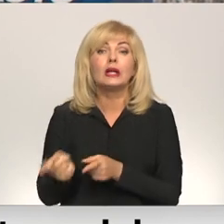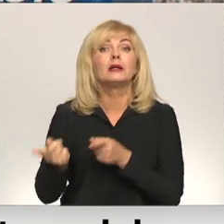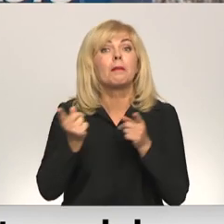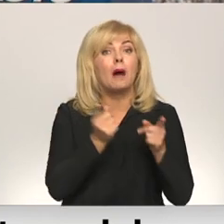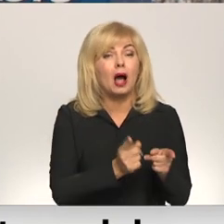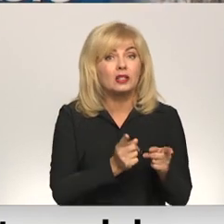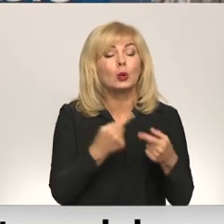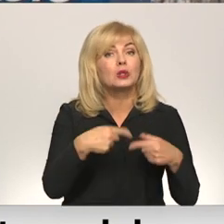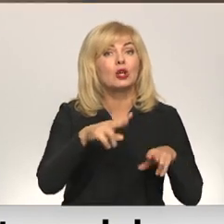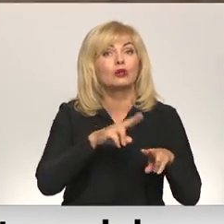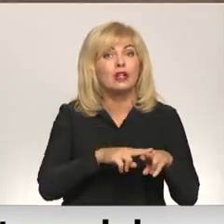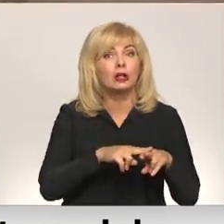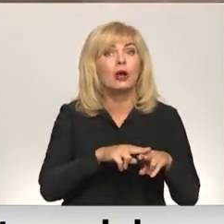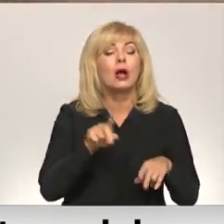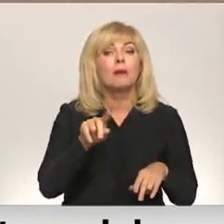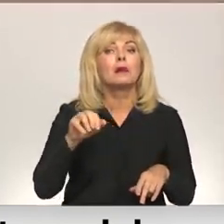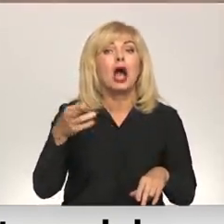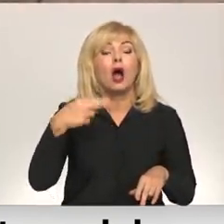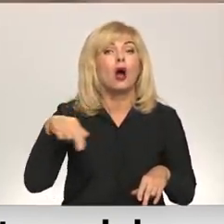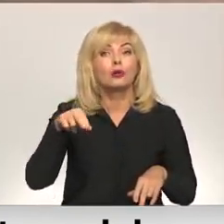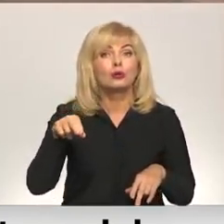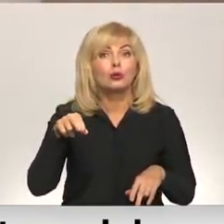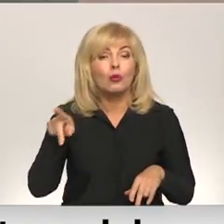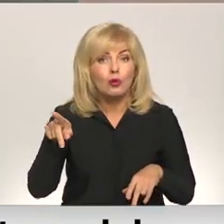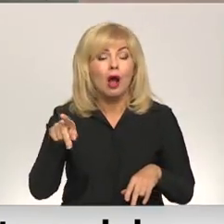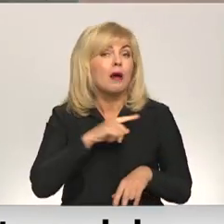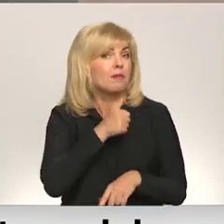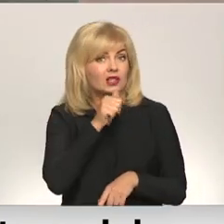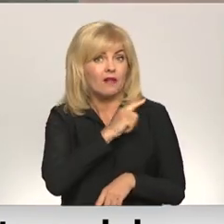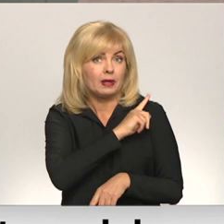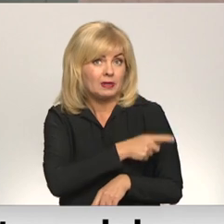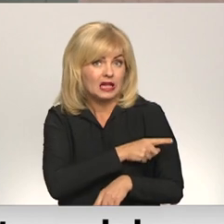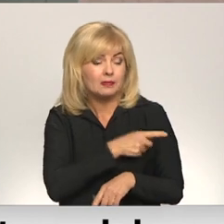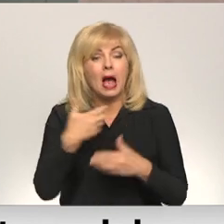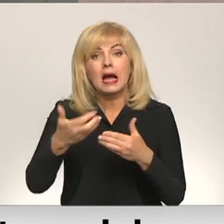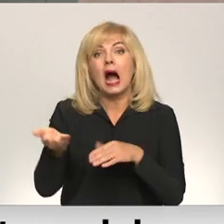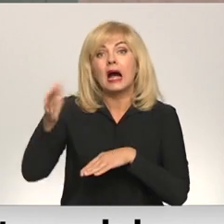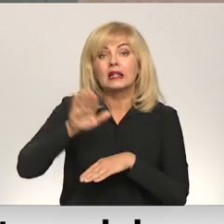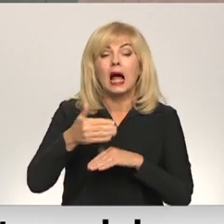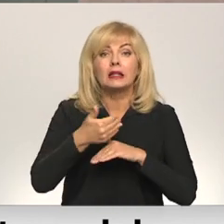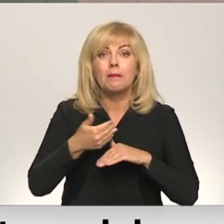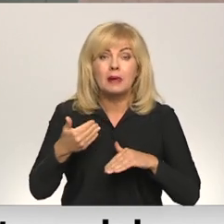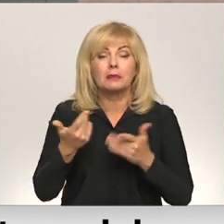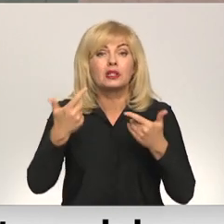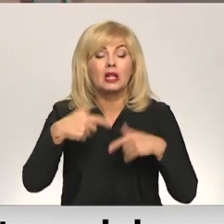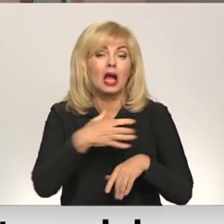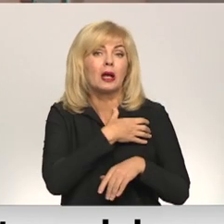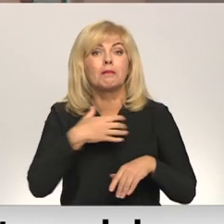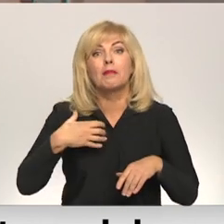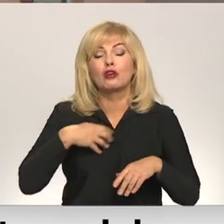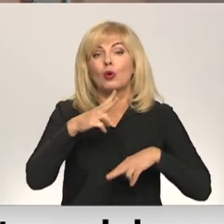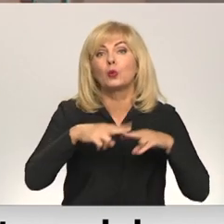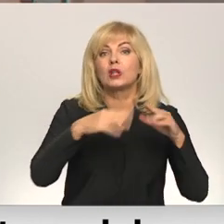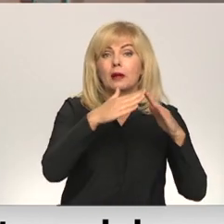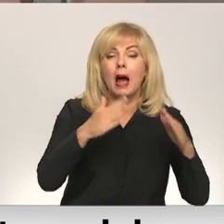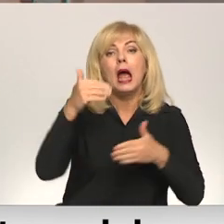Tikturgu. Un uz turieni tikt neiespējamā misija. Katlakalnā pirms laika pašvaldība pat uzcēlus ēku, lai pasta nodaļai būtu